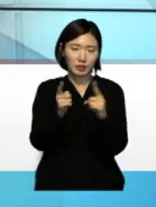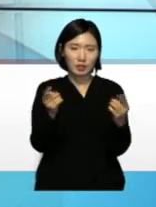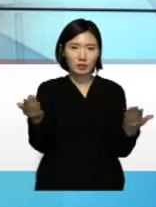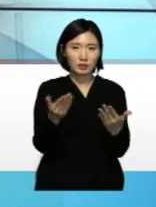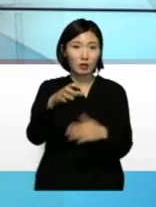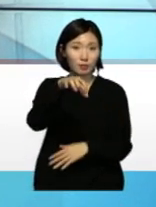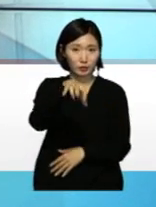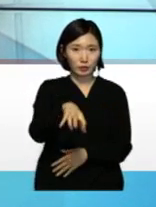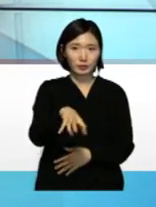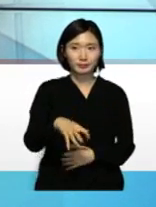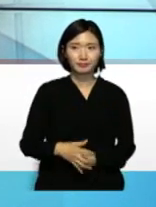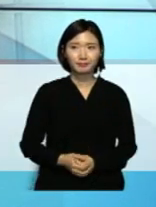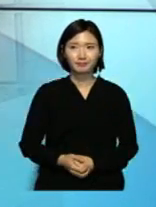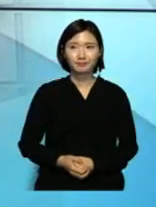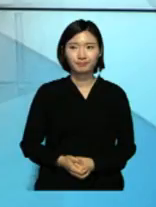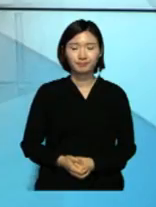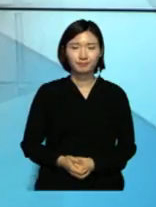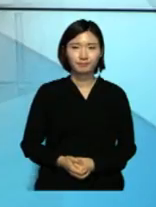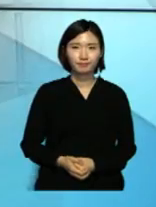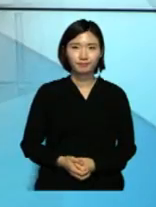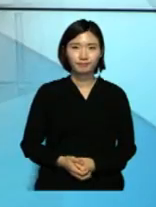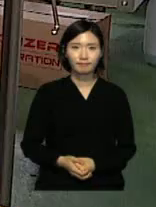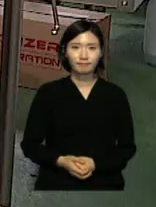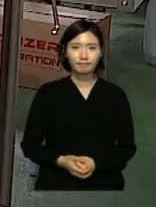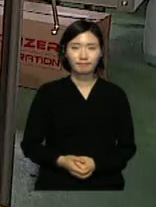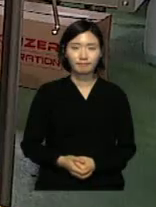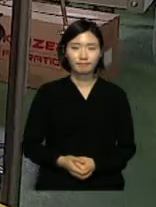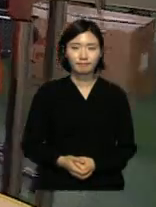작업장입니다. 계속해서 김대영 기자가 전해드립니다.